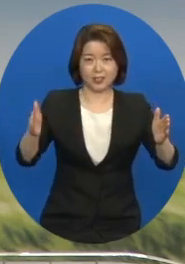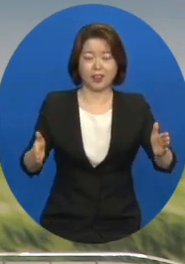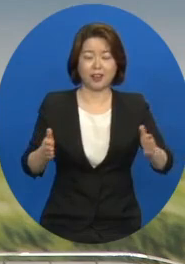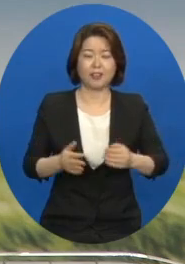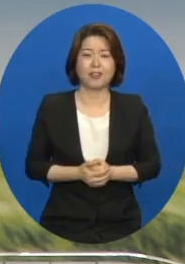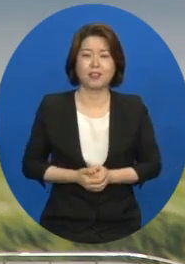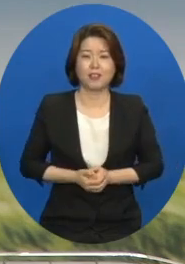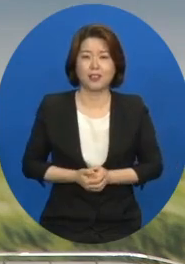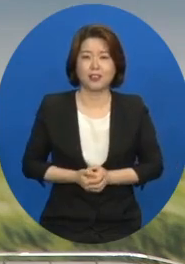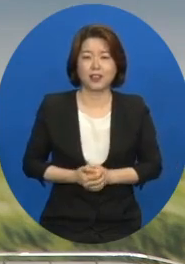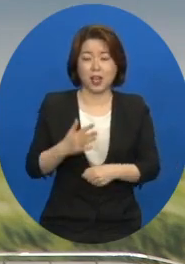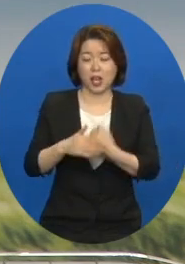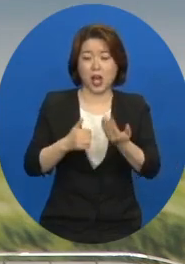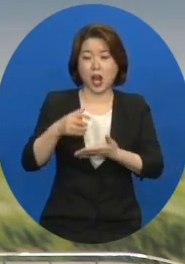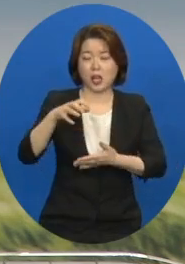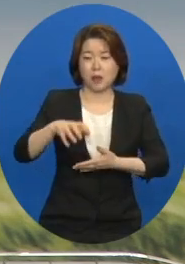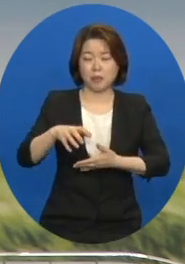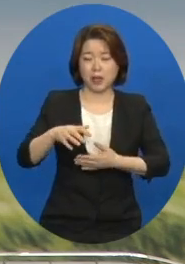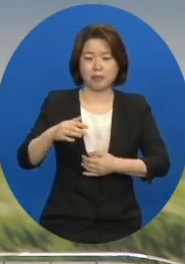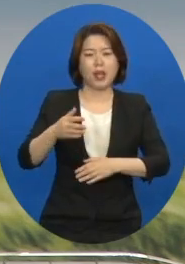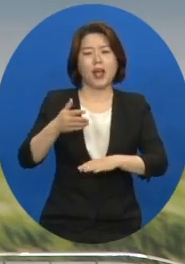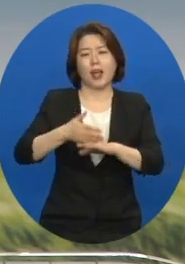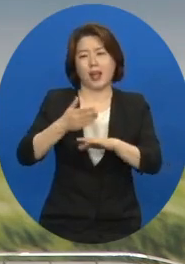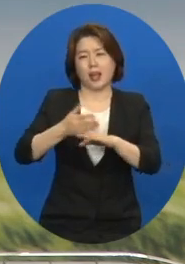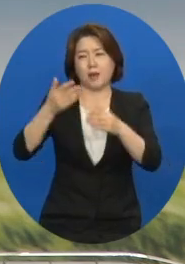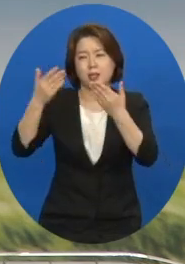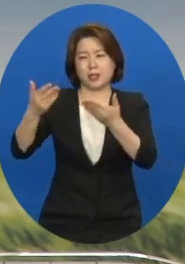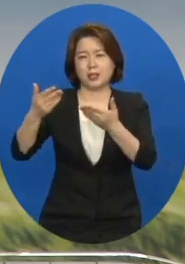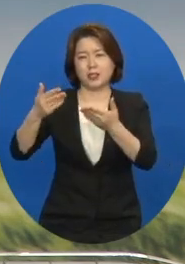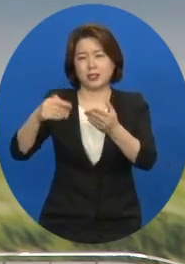하나님 앞에 그렇게 감사하게 하신 뜻이 있구나.